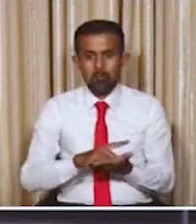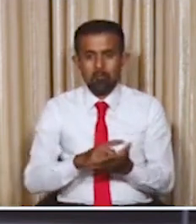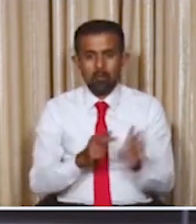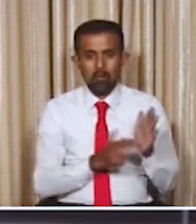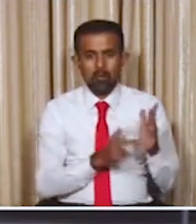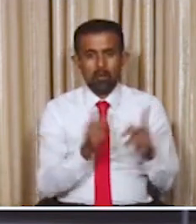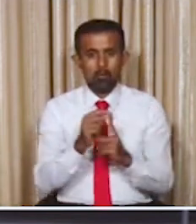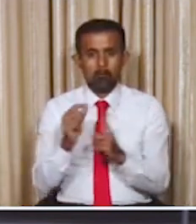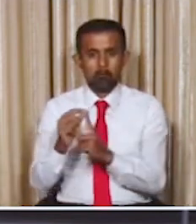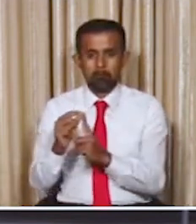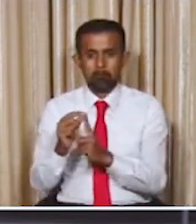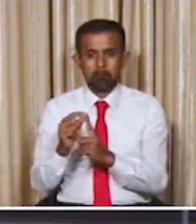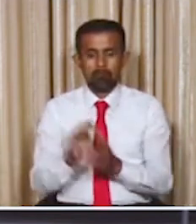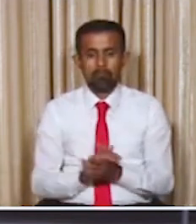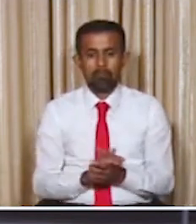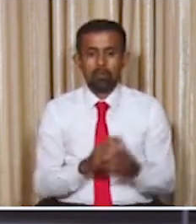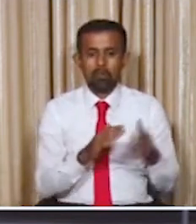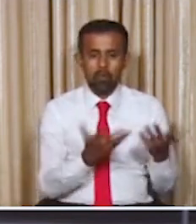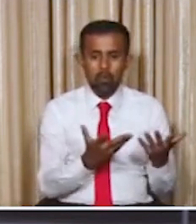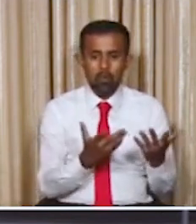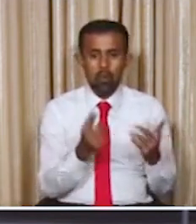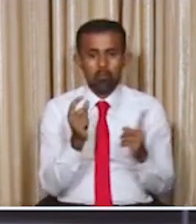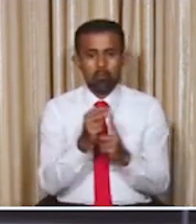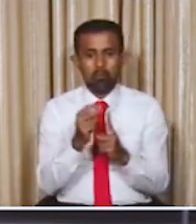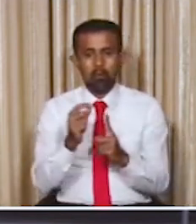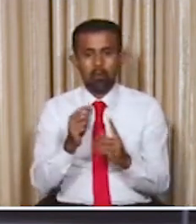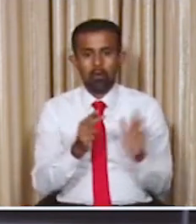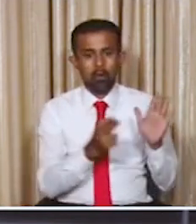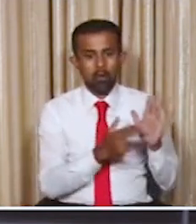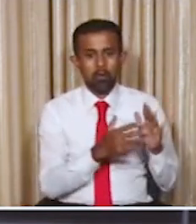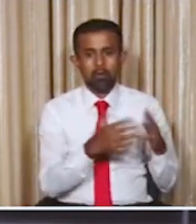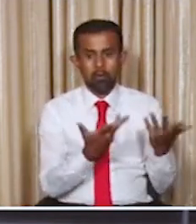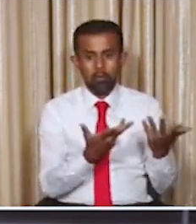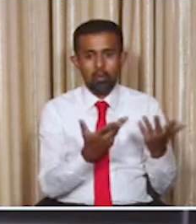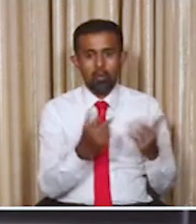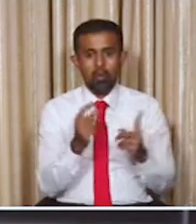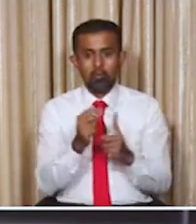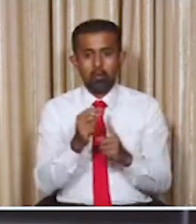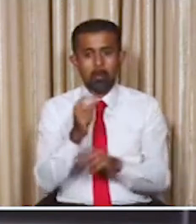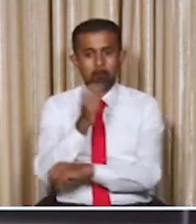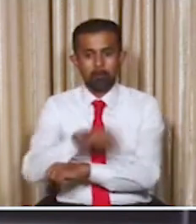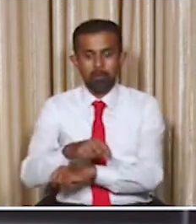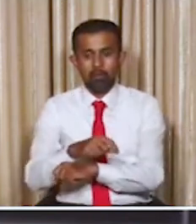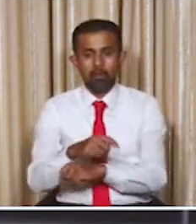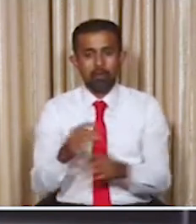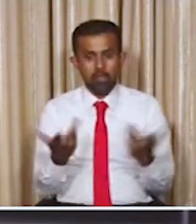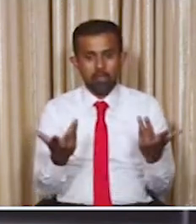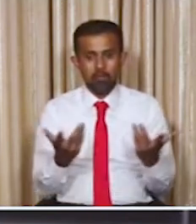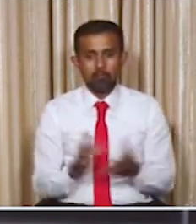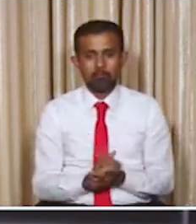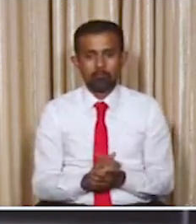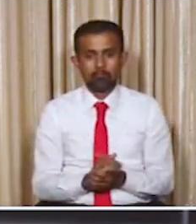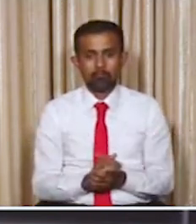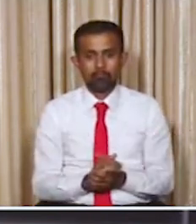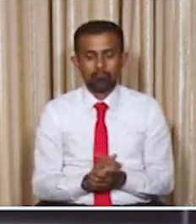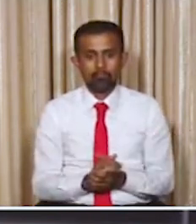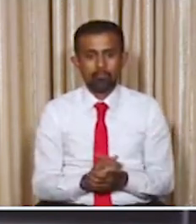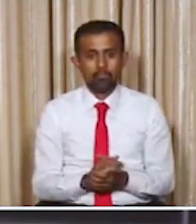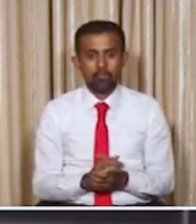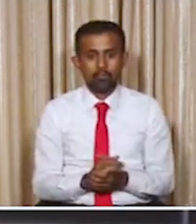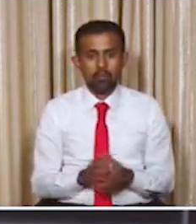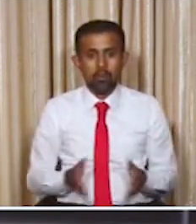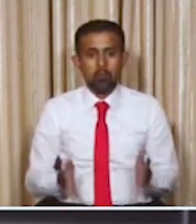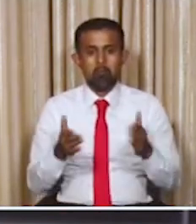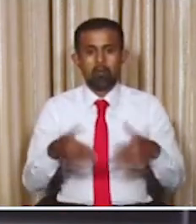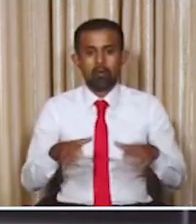NPP කියාගෙන. ඒ කියන්නේ no proper plan. NPP කියන්නේ ඒකට තමයි. එන plan එකක් නැහැ. කිසිම. හැබැයි